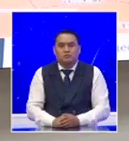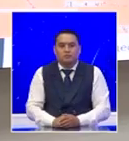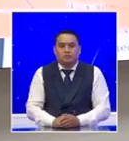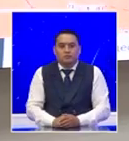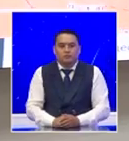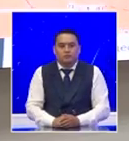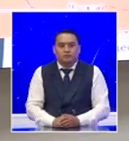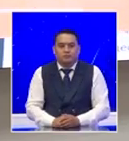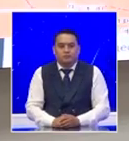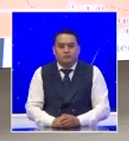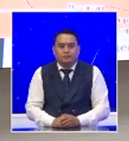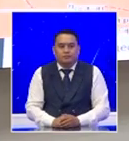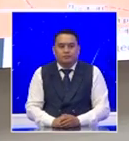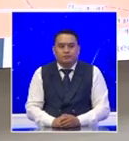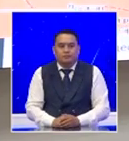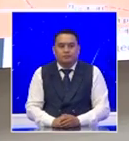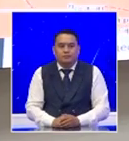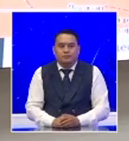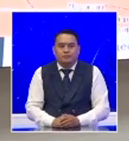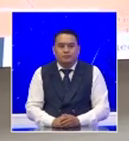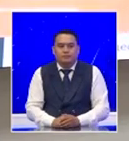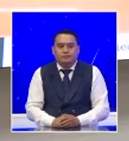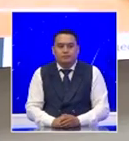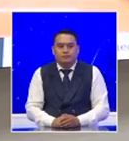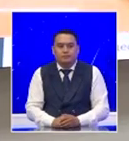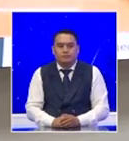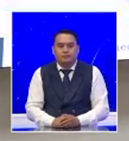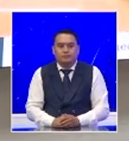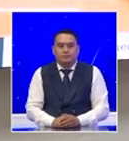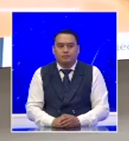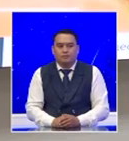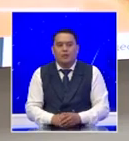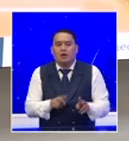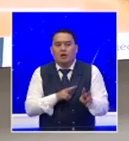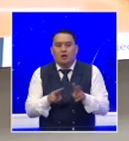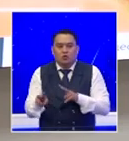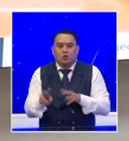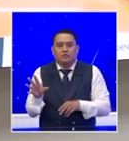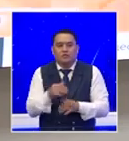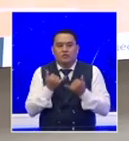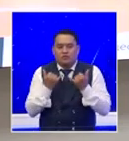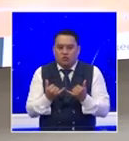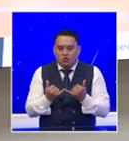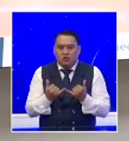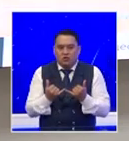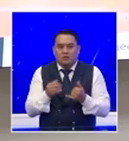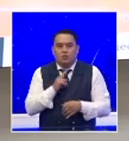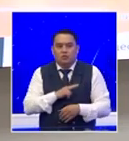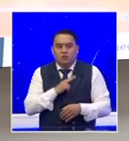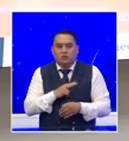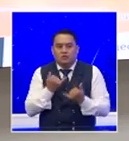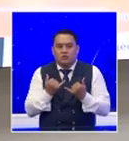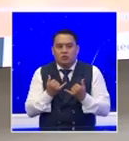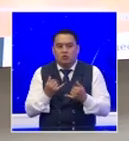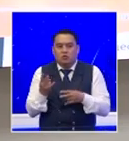нас, пожалуйста, около поселка, вот три термоточки. Это, видать, скорее всего, отжиг контролируемый, как вчера сказали, сегодня на разводе. Это